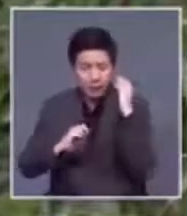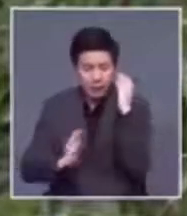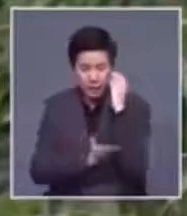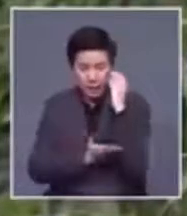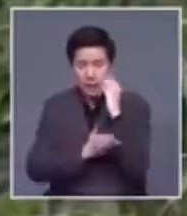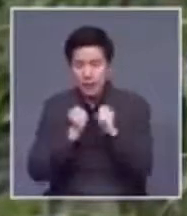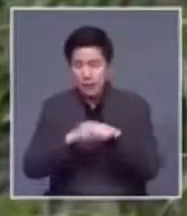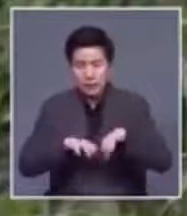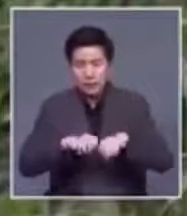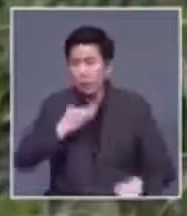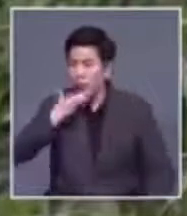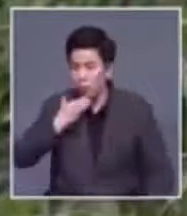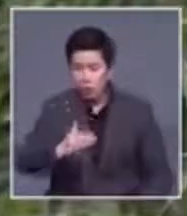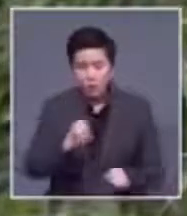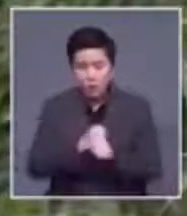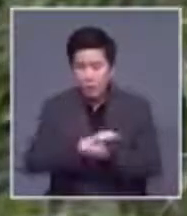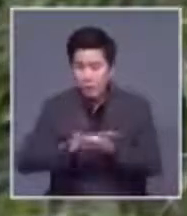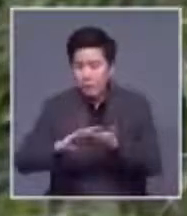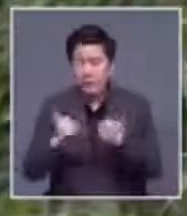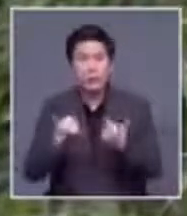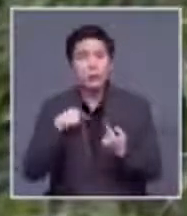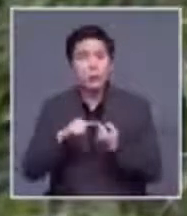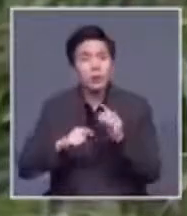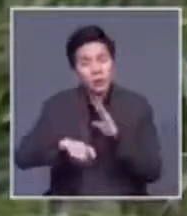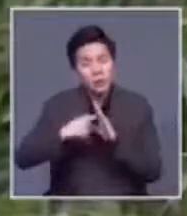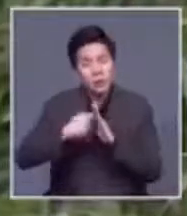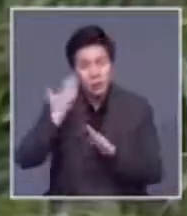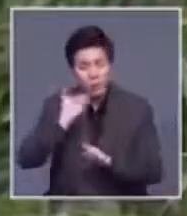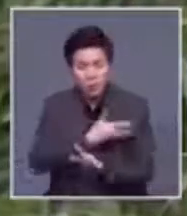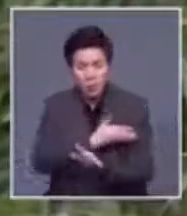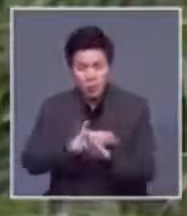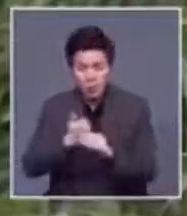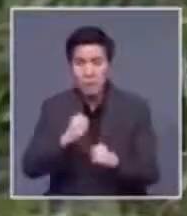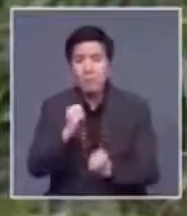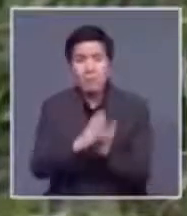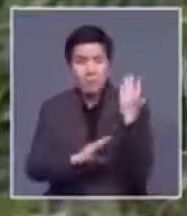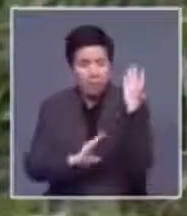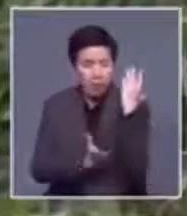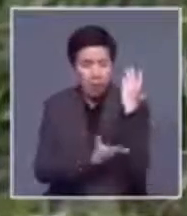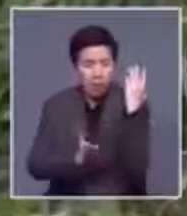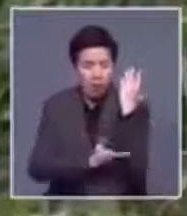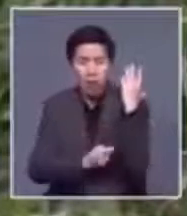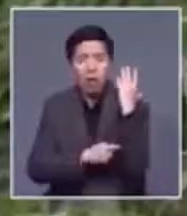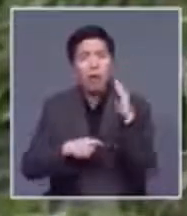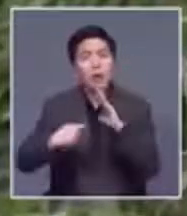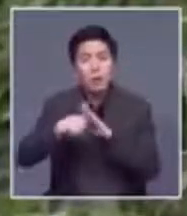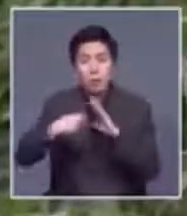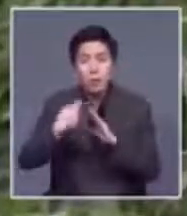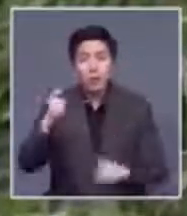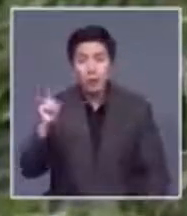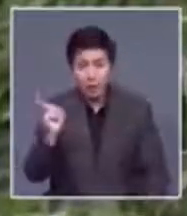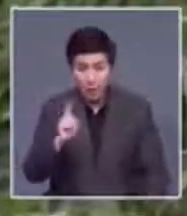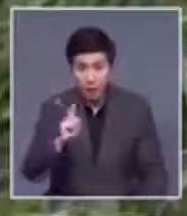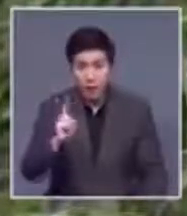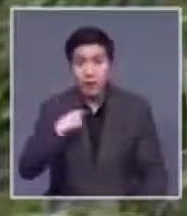จัดการอย่างยั่งยืนค่ะที่มาที่ไปทำไมที่ผ่านมาพื้นที่ป่าถึงถูกทำลายมีสาเหตุและมีปัจจัยอะไรบ้